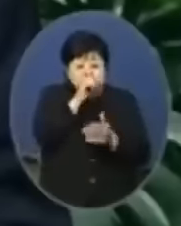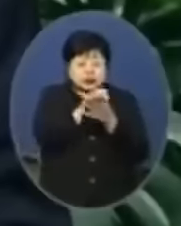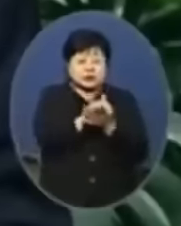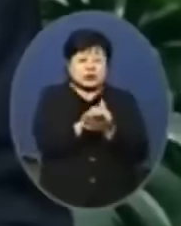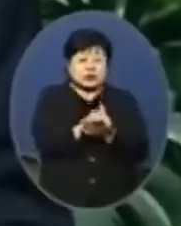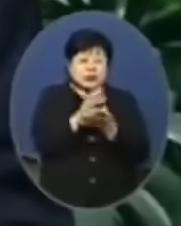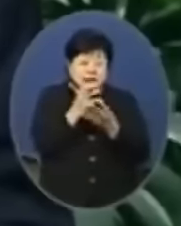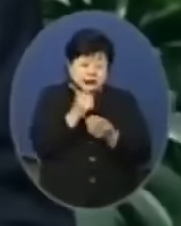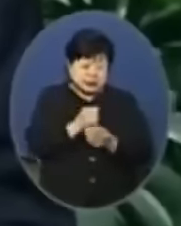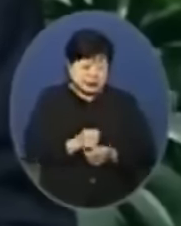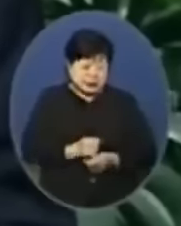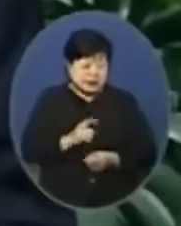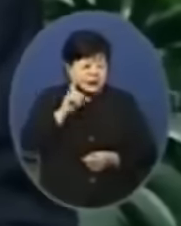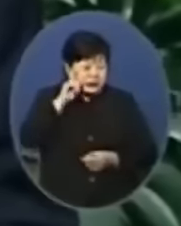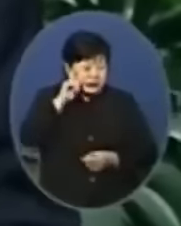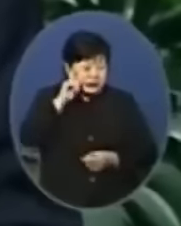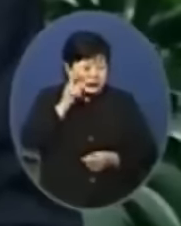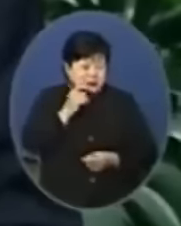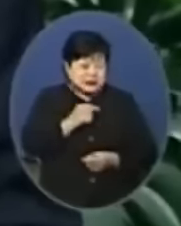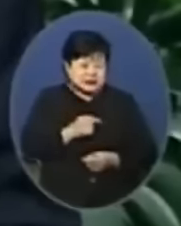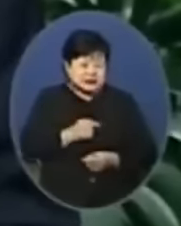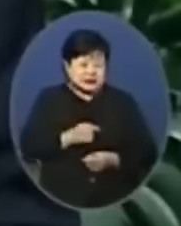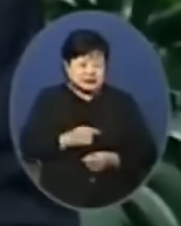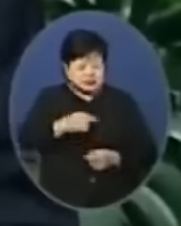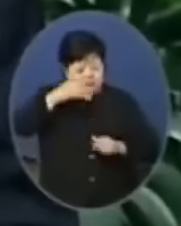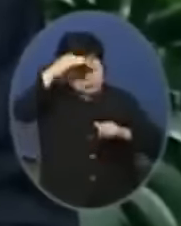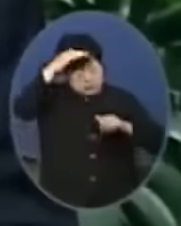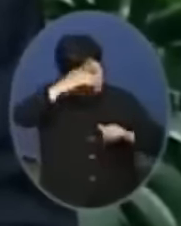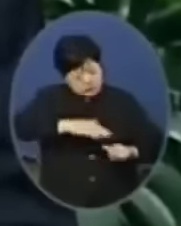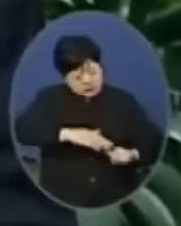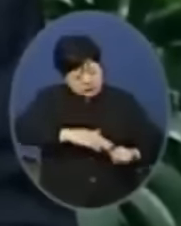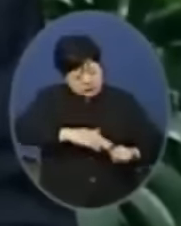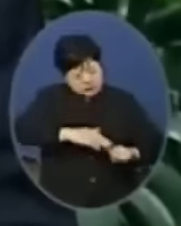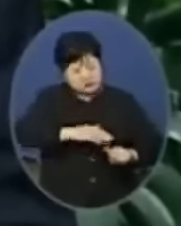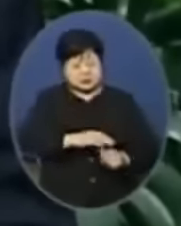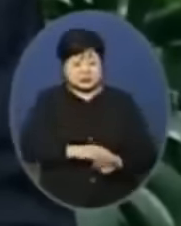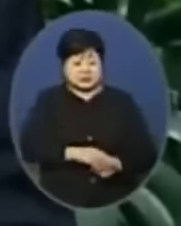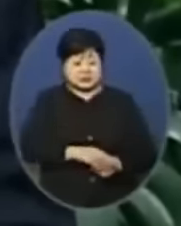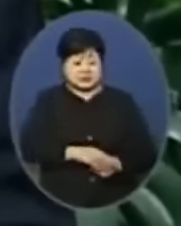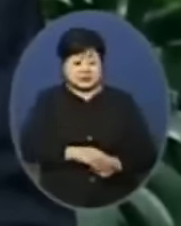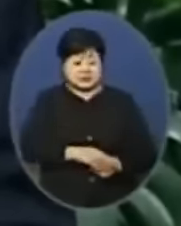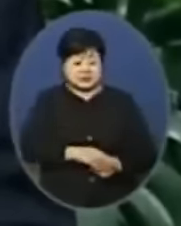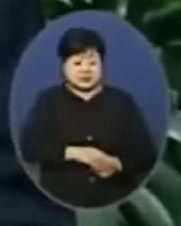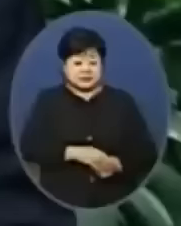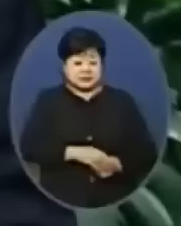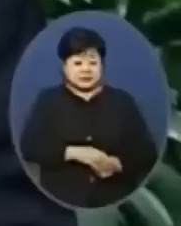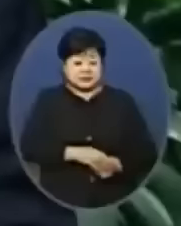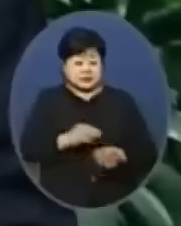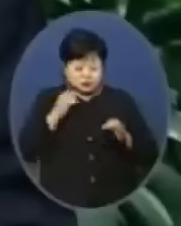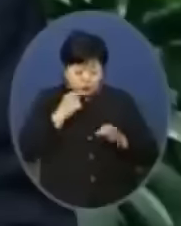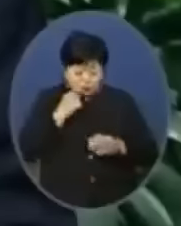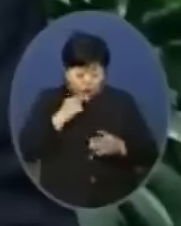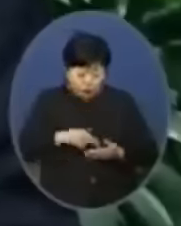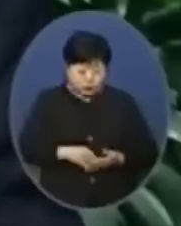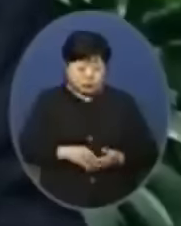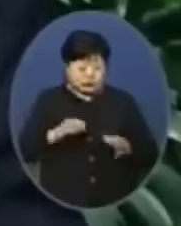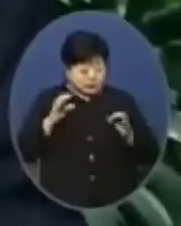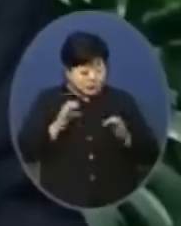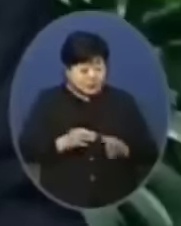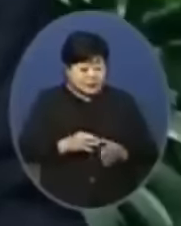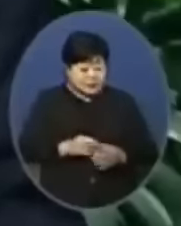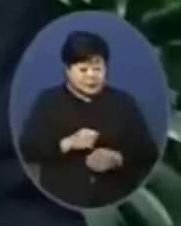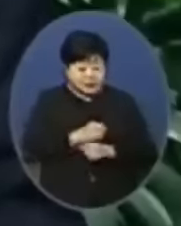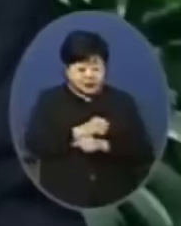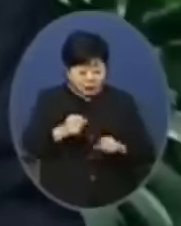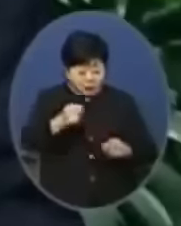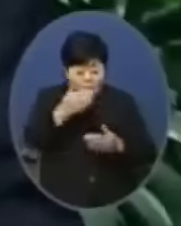잘하는 사람에게 손 한번 얹어서 스트레스에서 놓아지도록 기도 한번 해달라고 하면 간단한 기도를 받고도 마음의 해방이